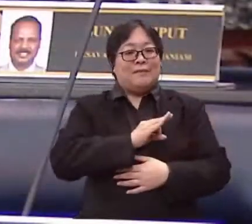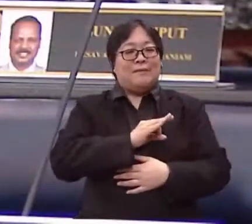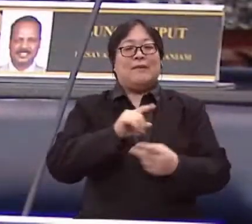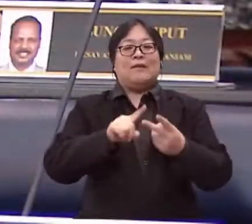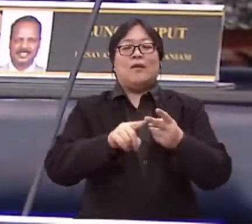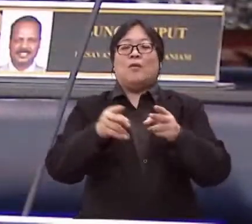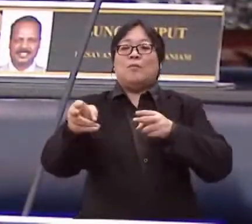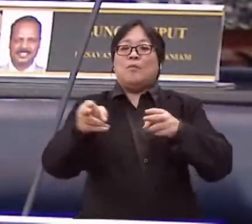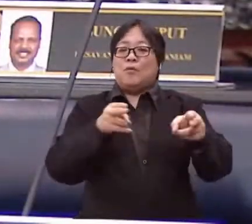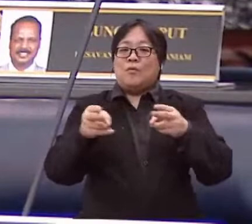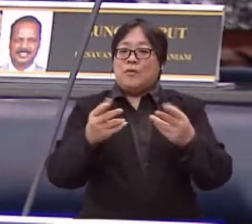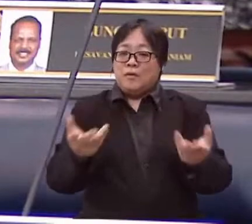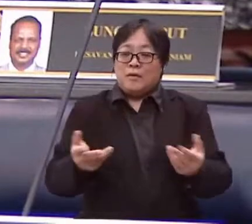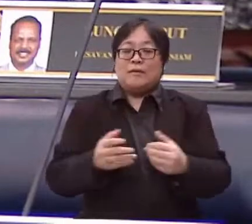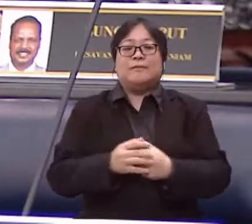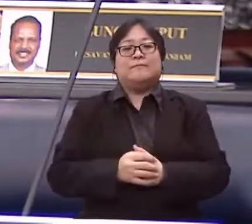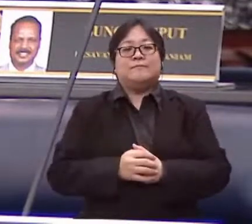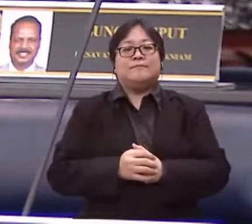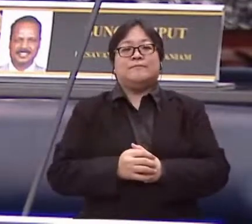pengurusannya